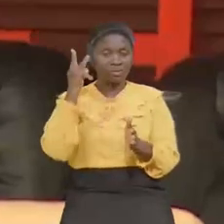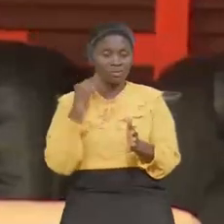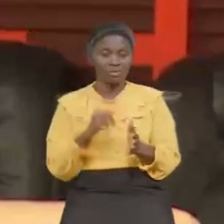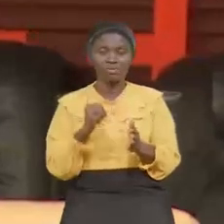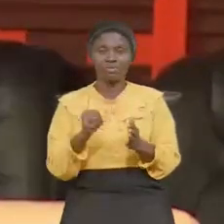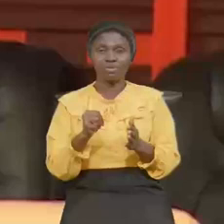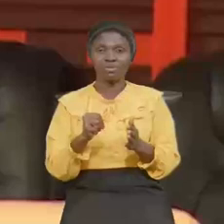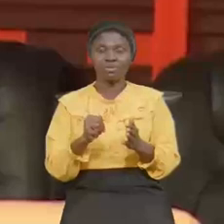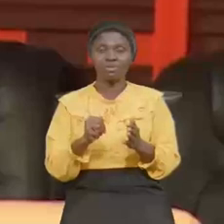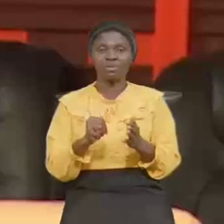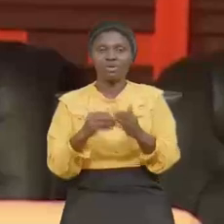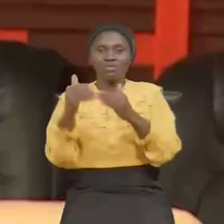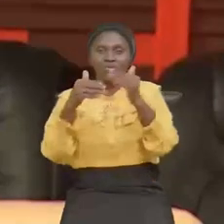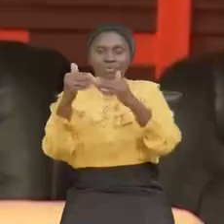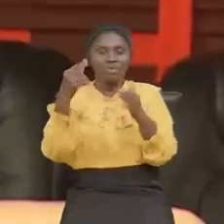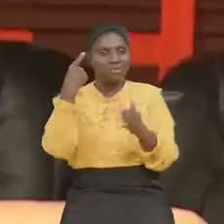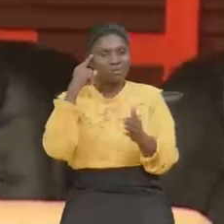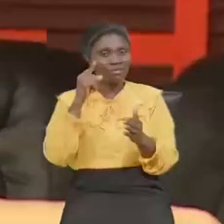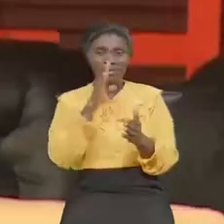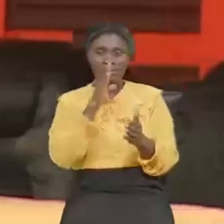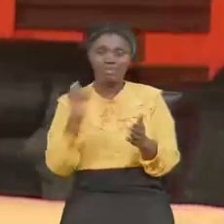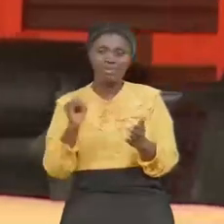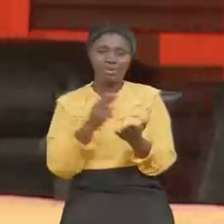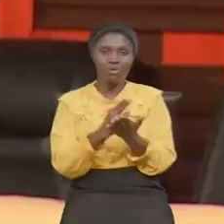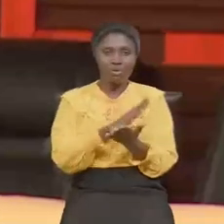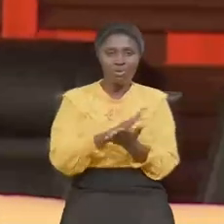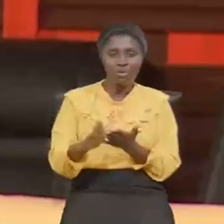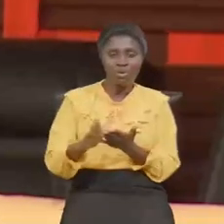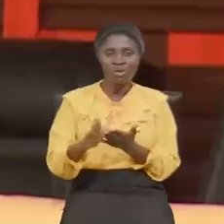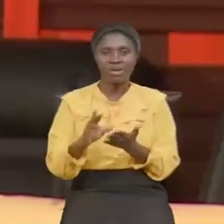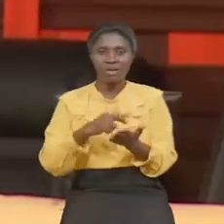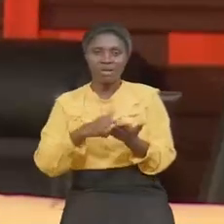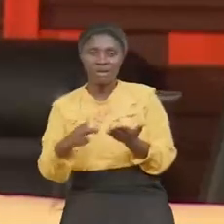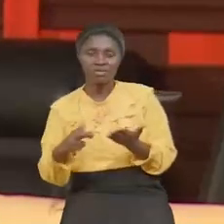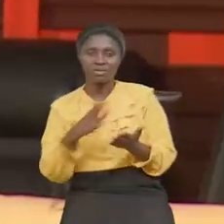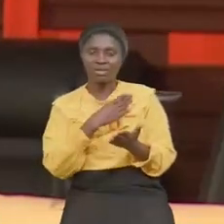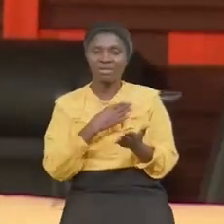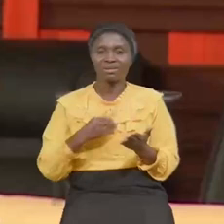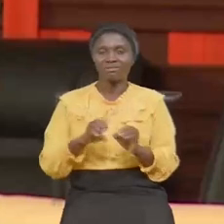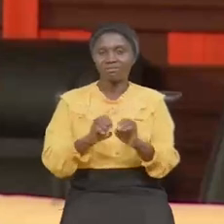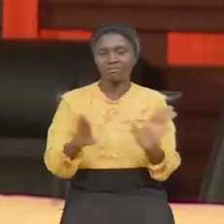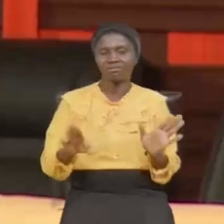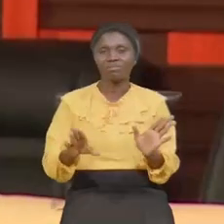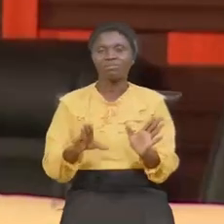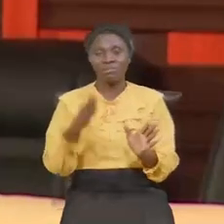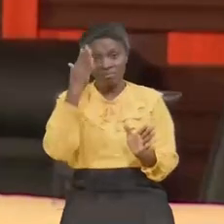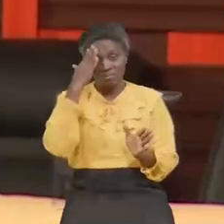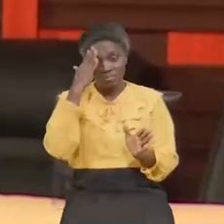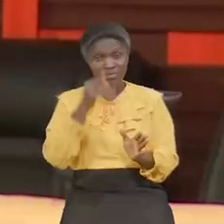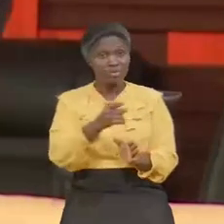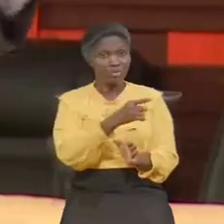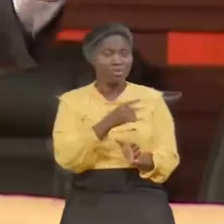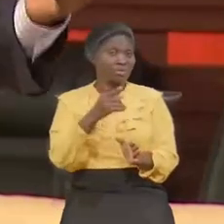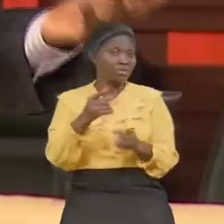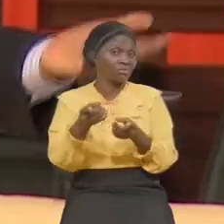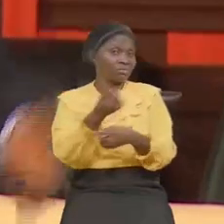sainteté, pour sa justice, pour sa transparence. Vous savez, en ces jours-là, les gens, s'ils avaient